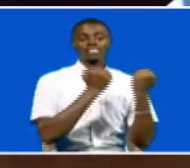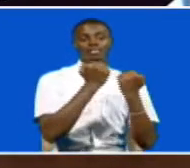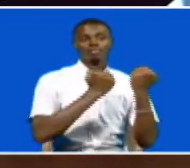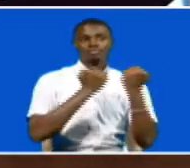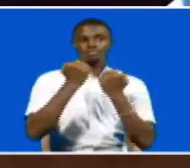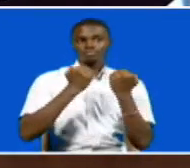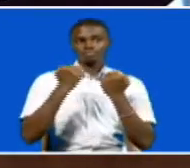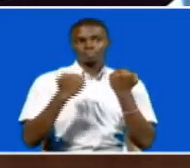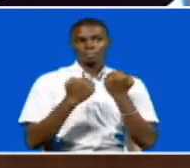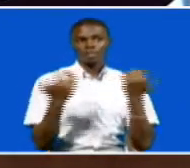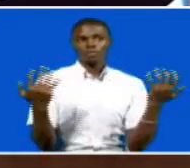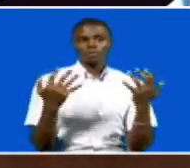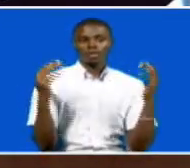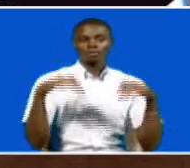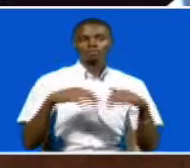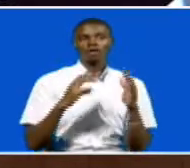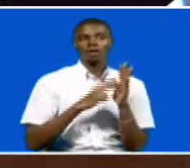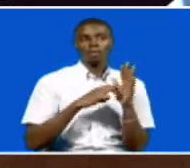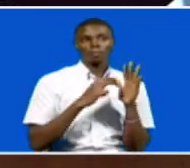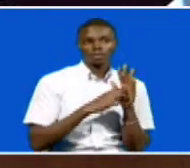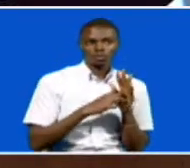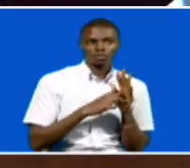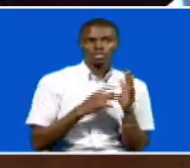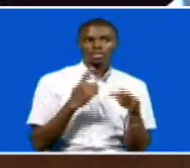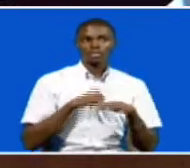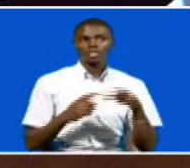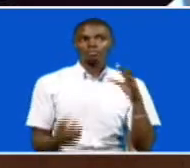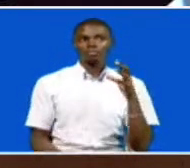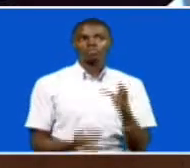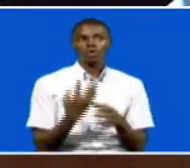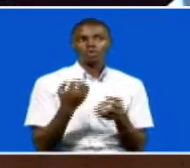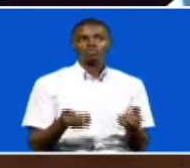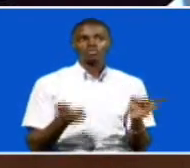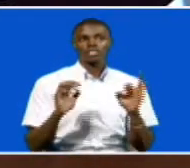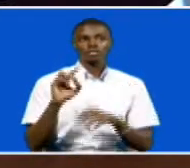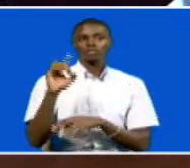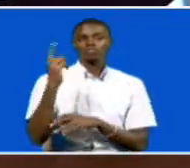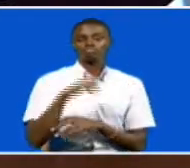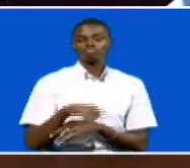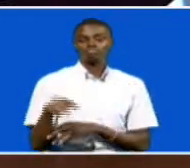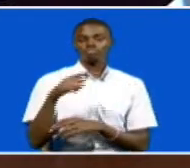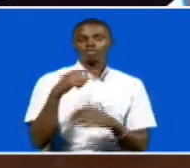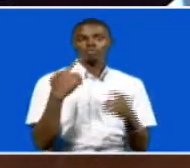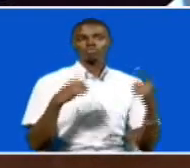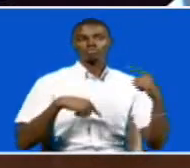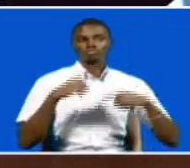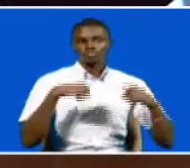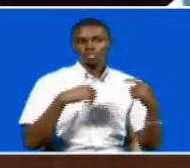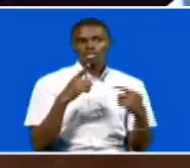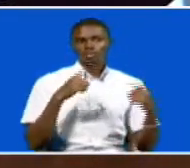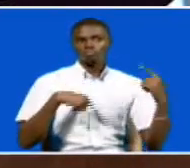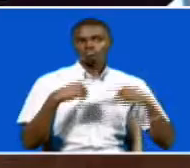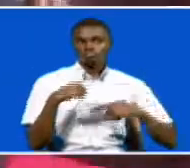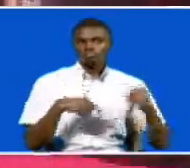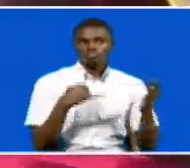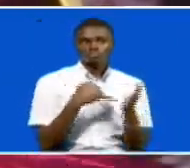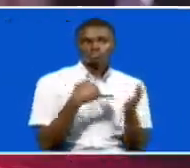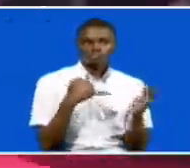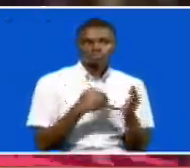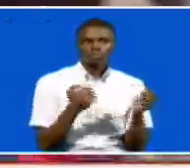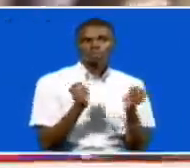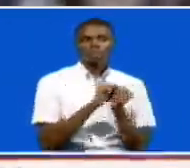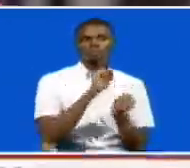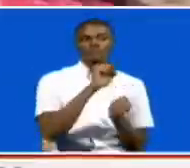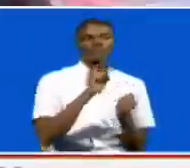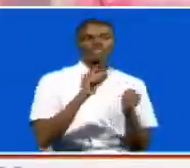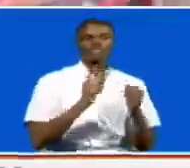rali katika bustani ya Machakos alipozindua rasmi awamu ya kwanza ya mashindano hayo. Mashindano hayo yanajumuisha madereva